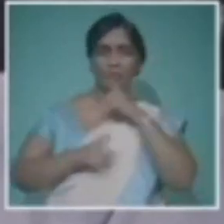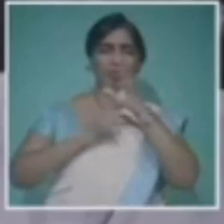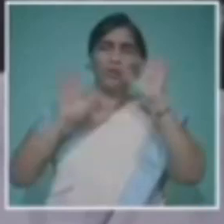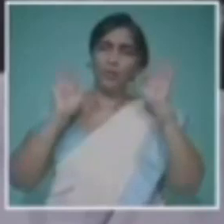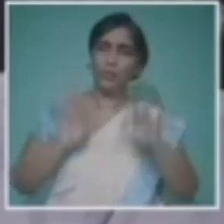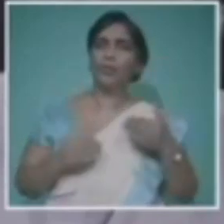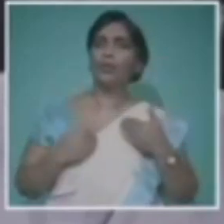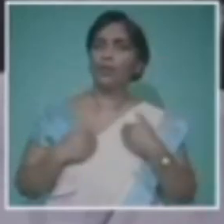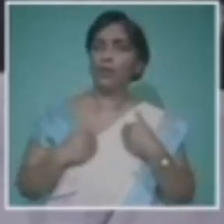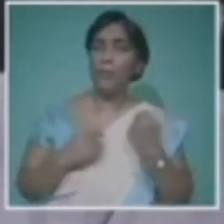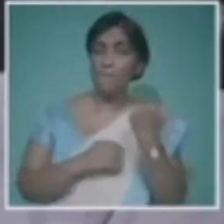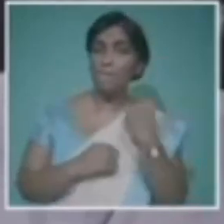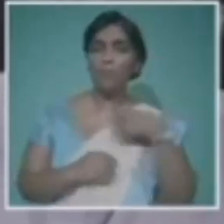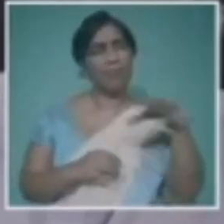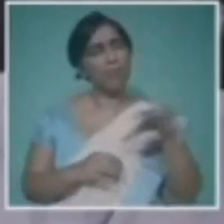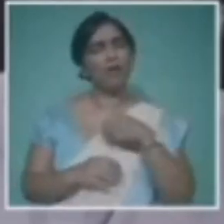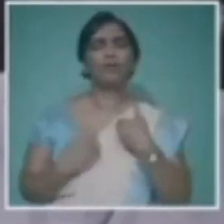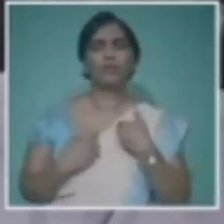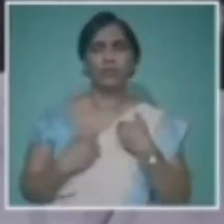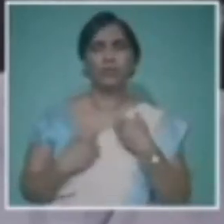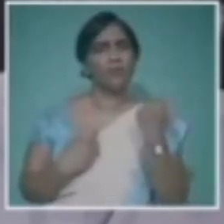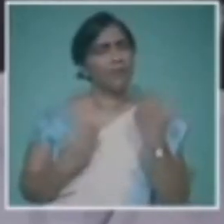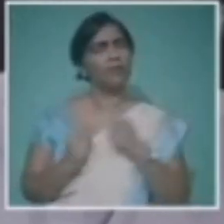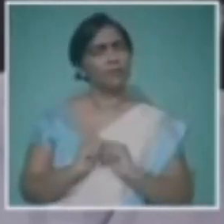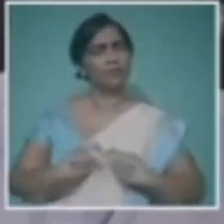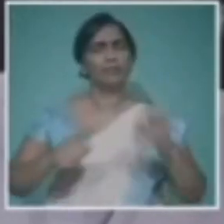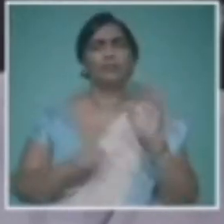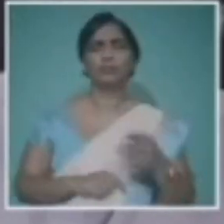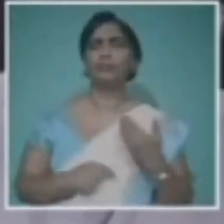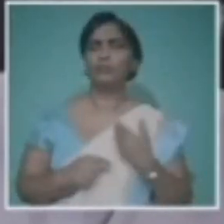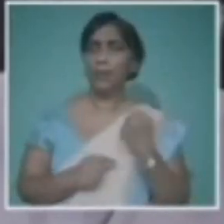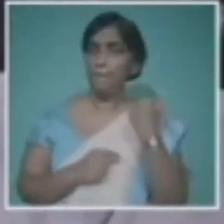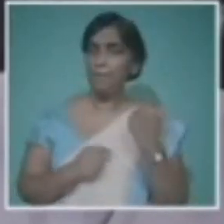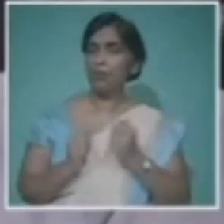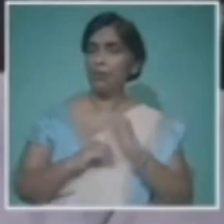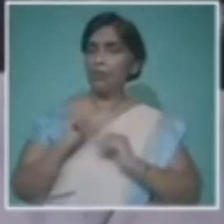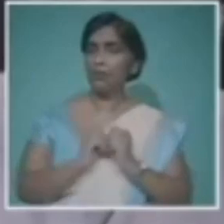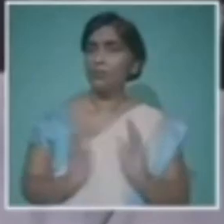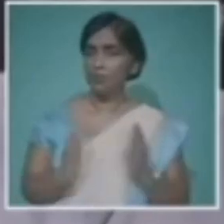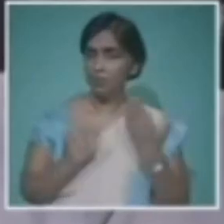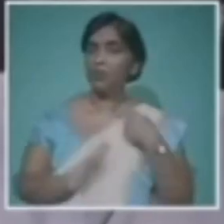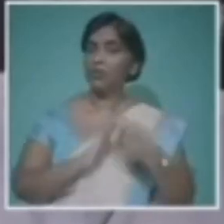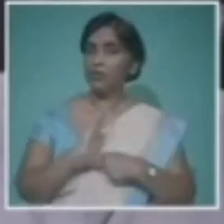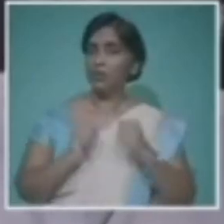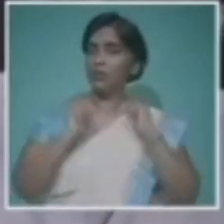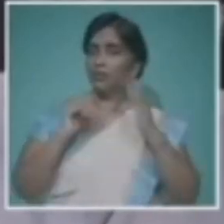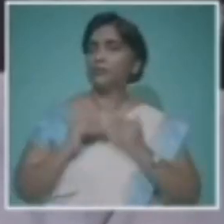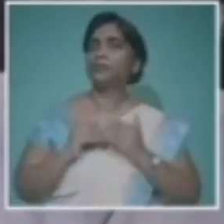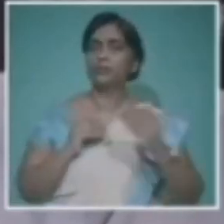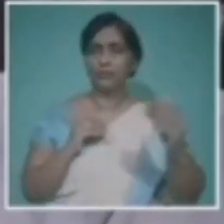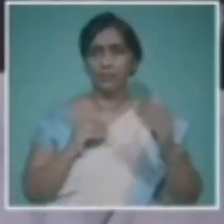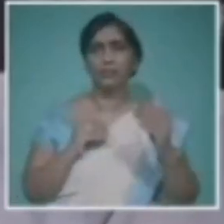නොකර අපේ බලය පාවිච්චි කරමු අපේ බලය ක්‍රියාත්මක කරමු අපේ බලය ක්‍රියාත්මක කළා රට හරි මගට